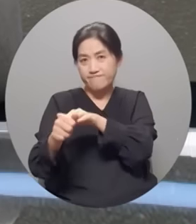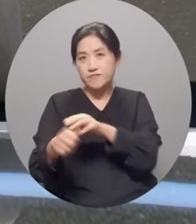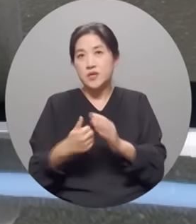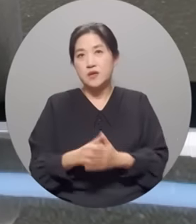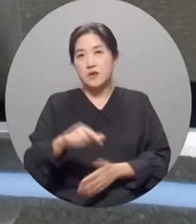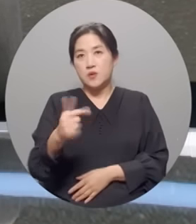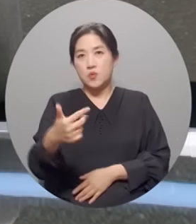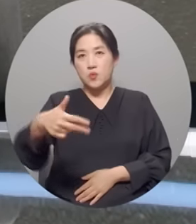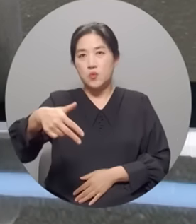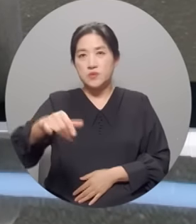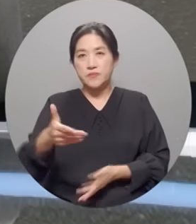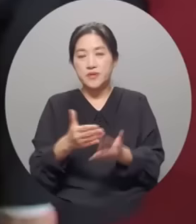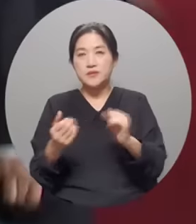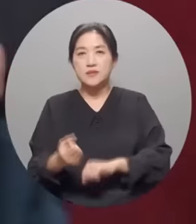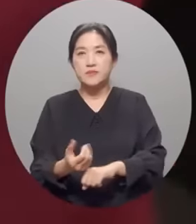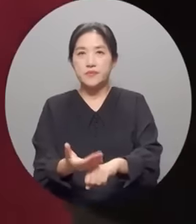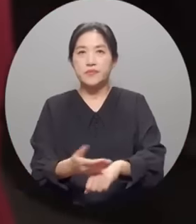기자입니다.